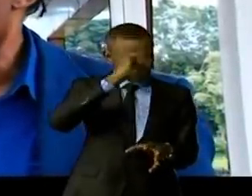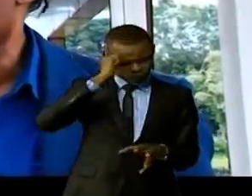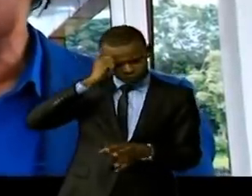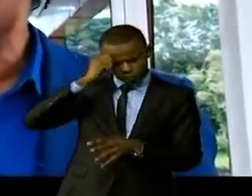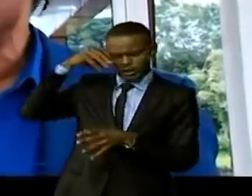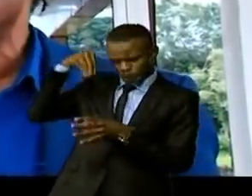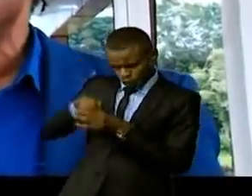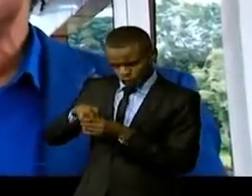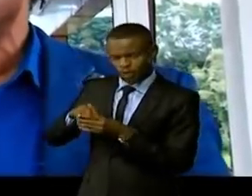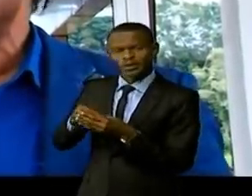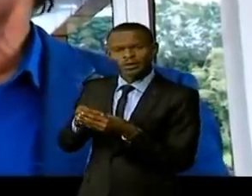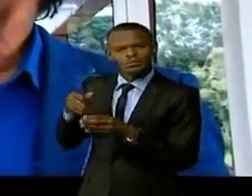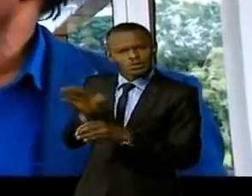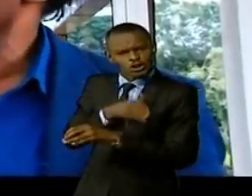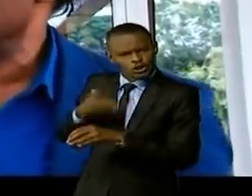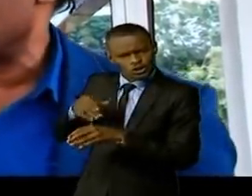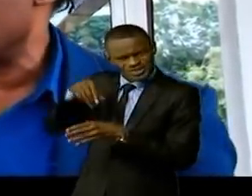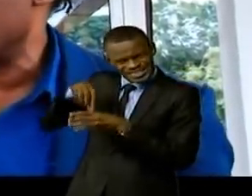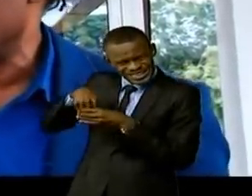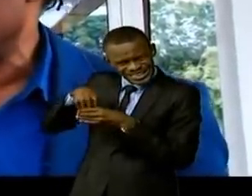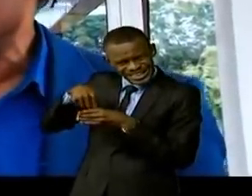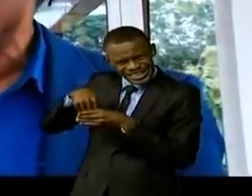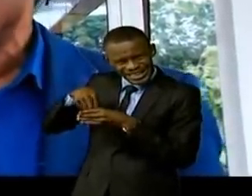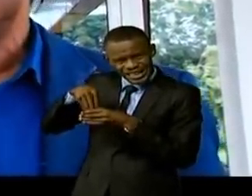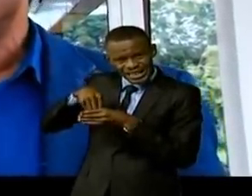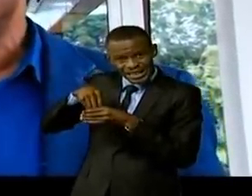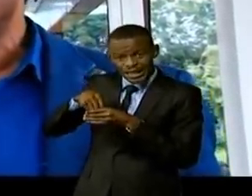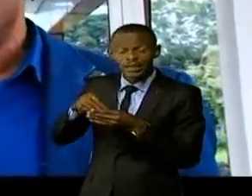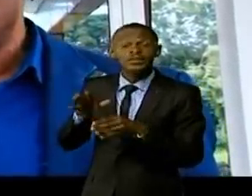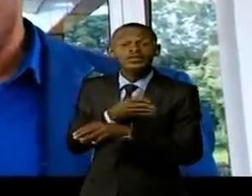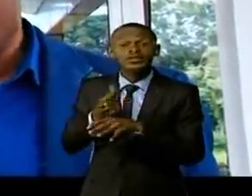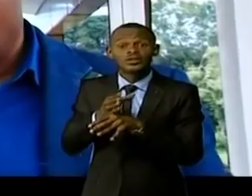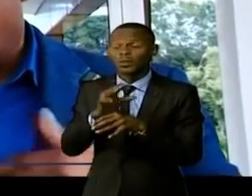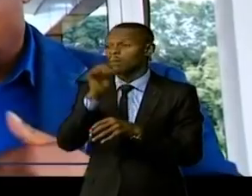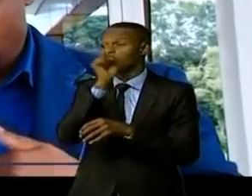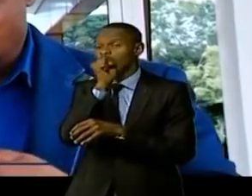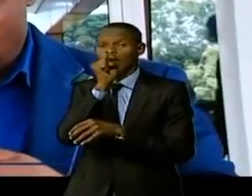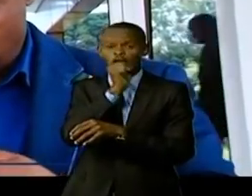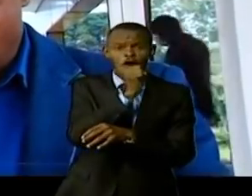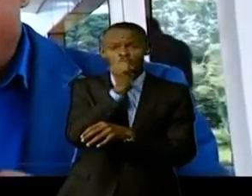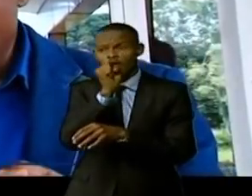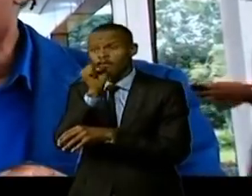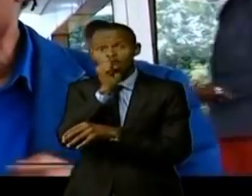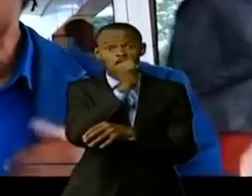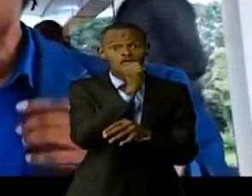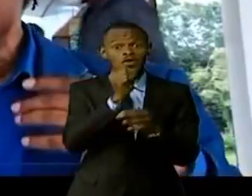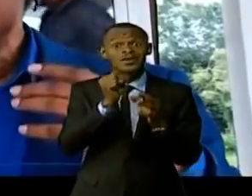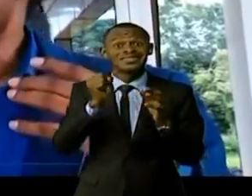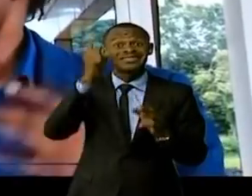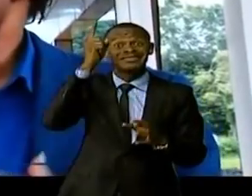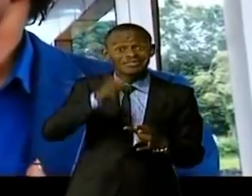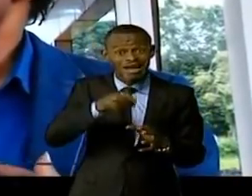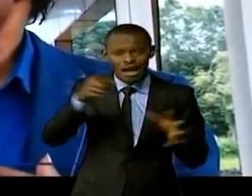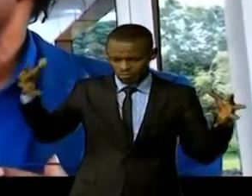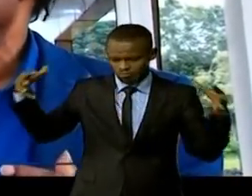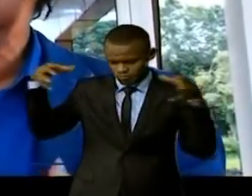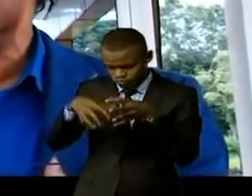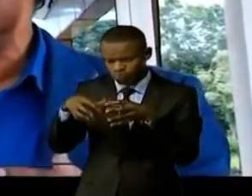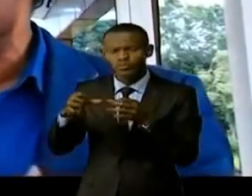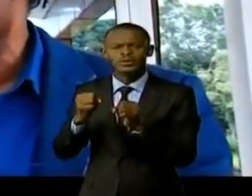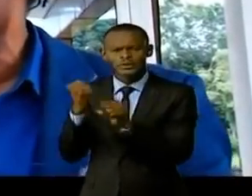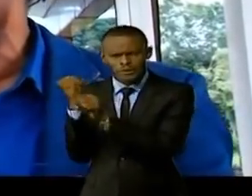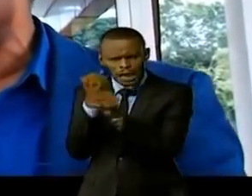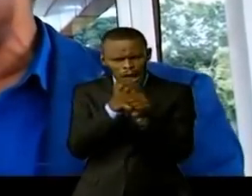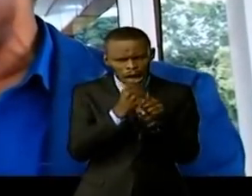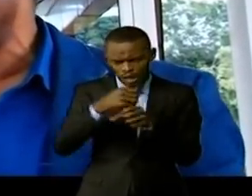pays à travers le monde. Il y a plus de 100 musiciens live. Je tenais absolument à parler de Moko parce qu'on a besoin, en tant